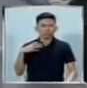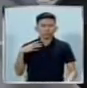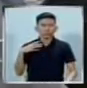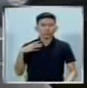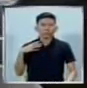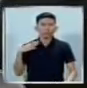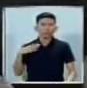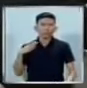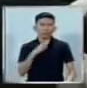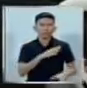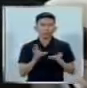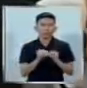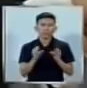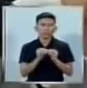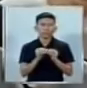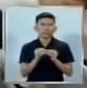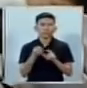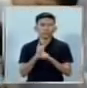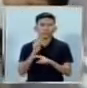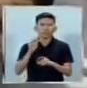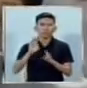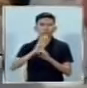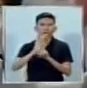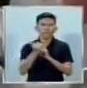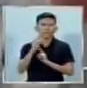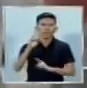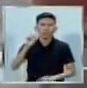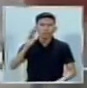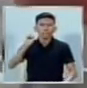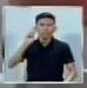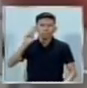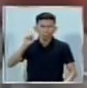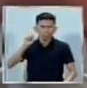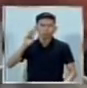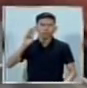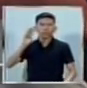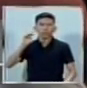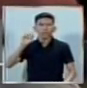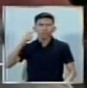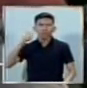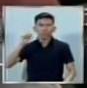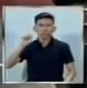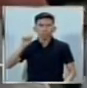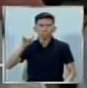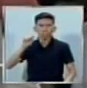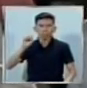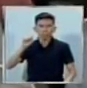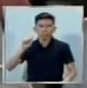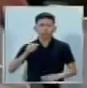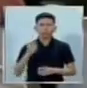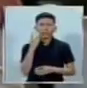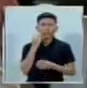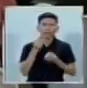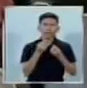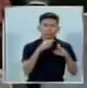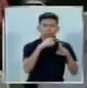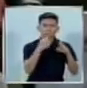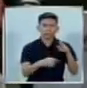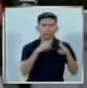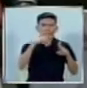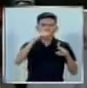sa Barangay Ramon Magsaysay. Kanina kasi tatlong SD card pa yung inaantabayanan dito. Kabilang yung galing sa Barangay Bagong Pag-asa, Barangay